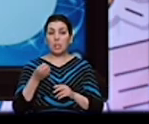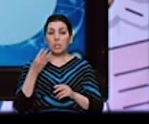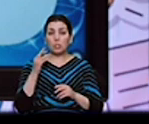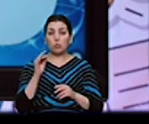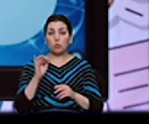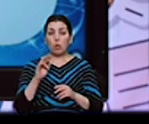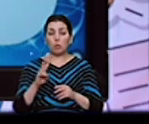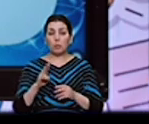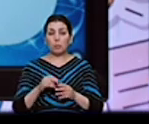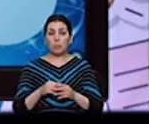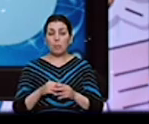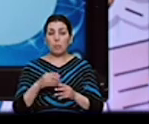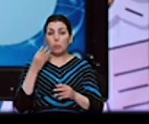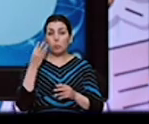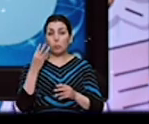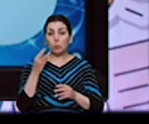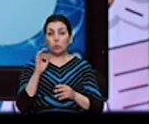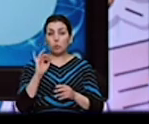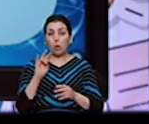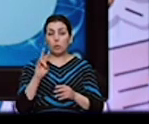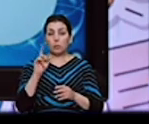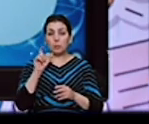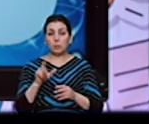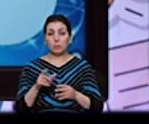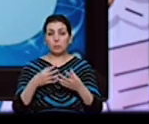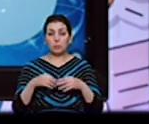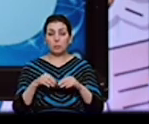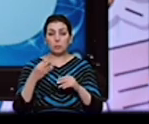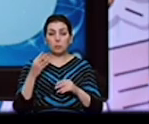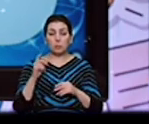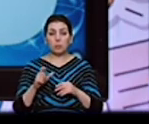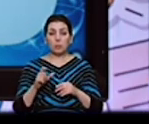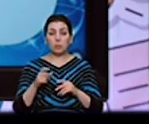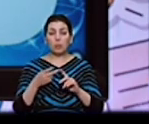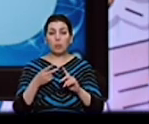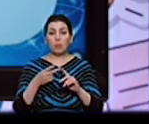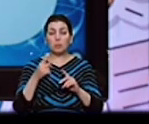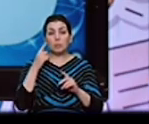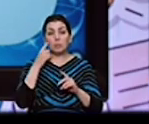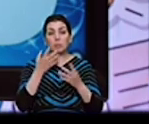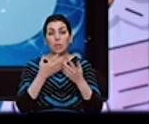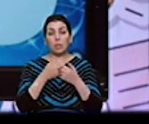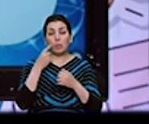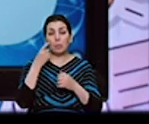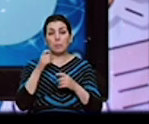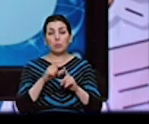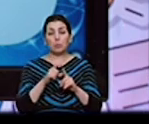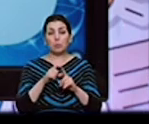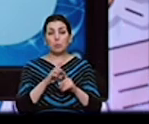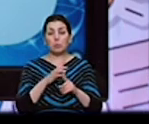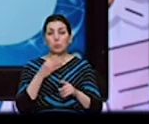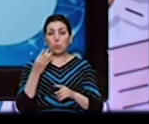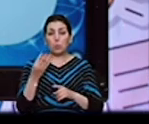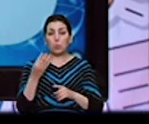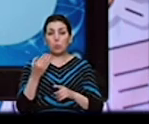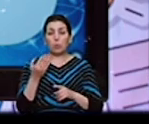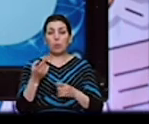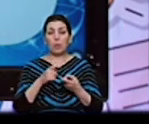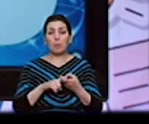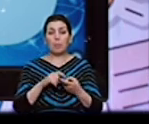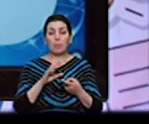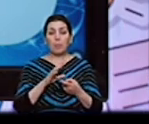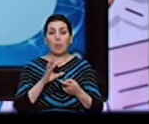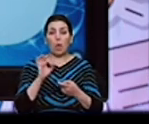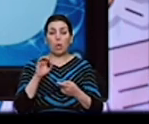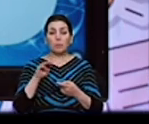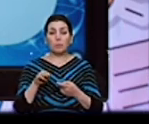nechta jondan? 4 jondan. İkinci gapimizda sanoqni bildirgan so'zimiz 4, unga